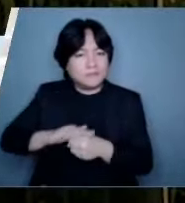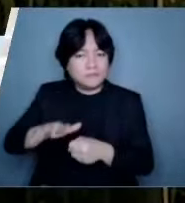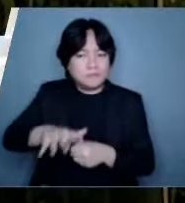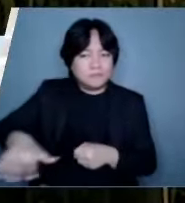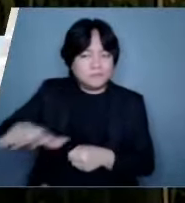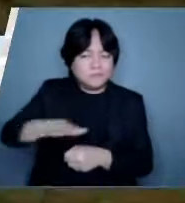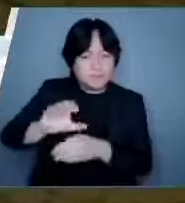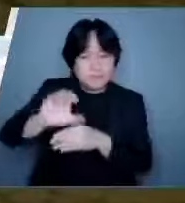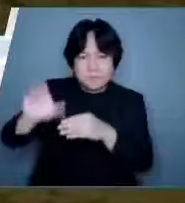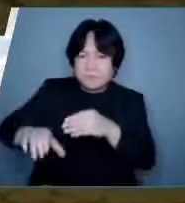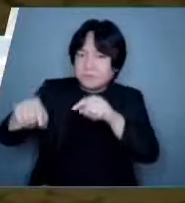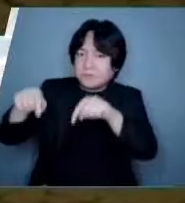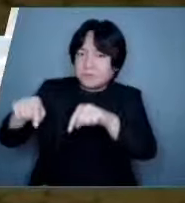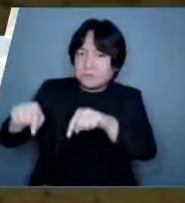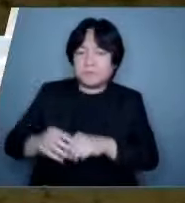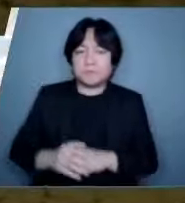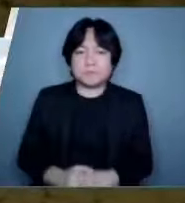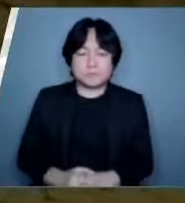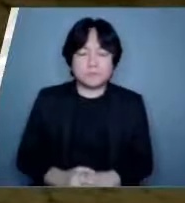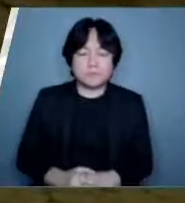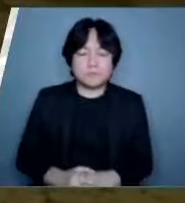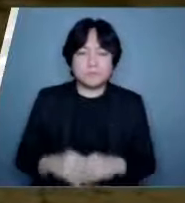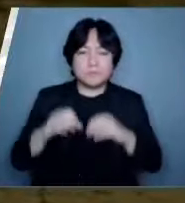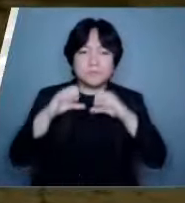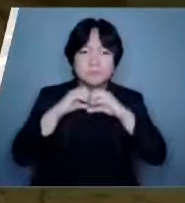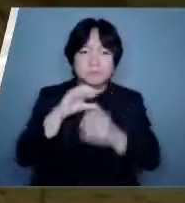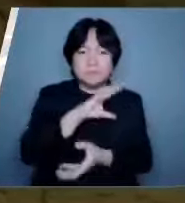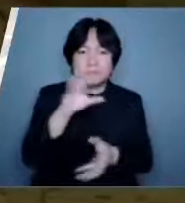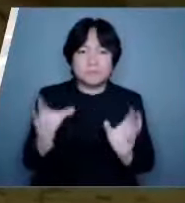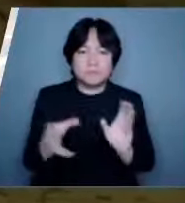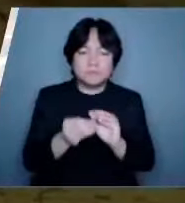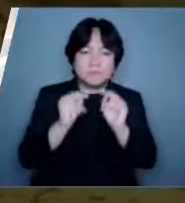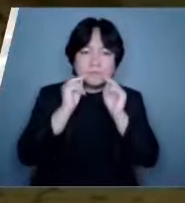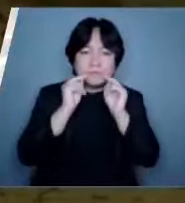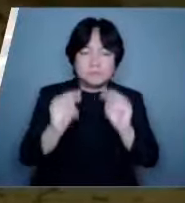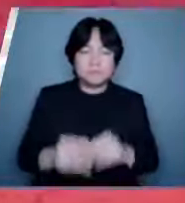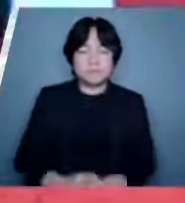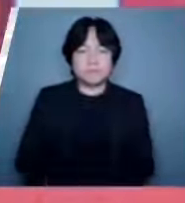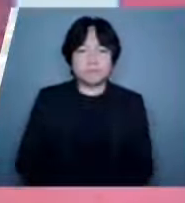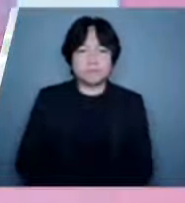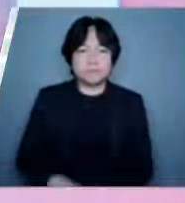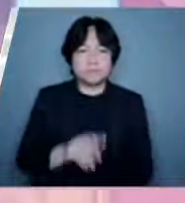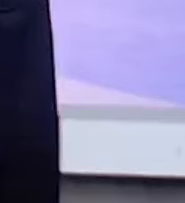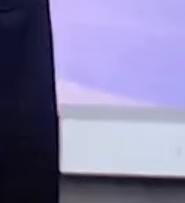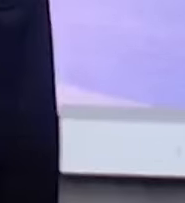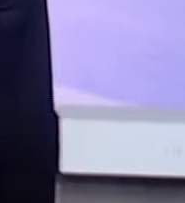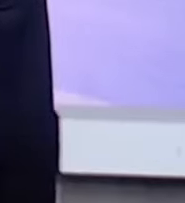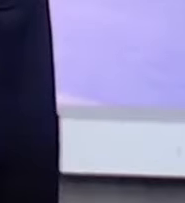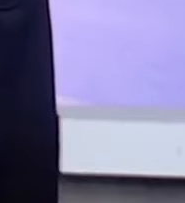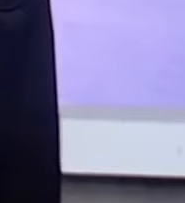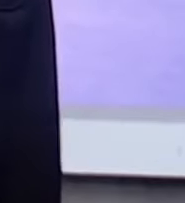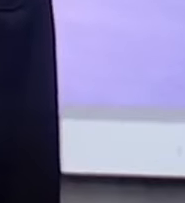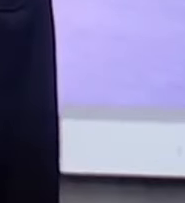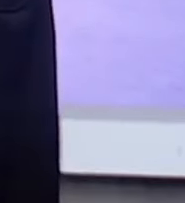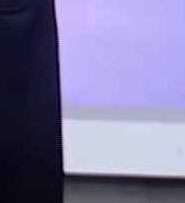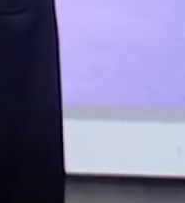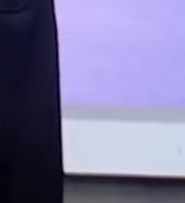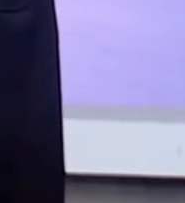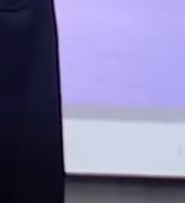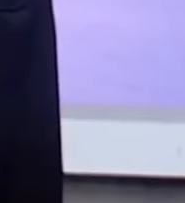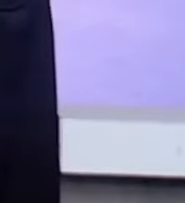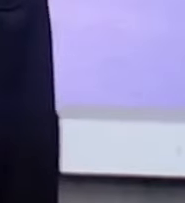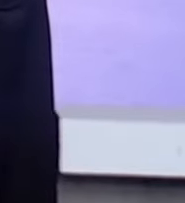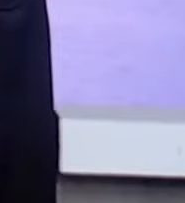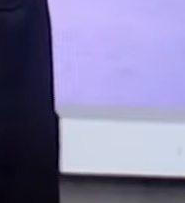nandito na lahat para sa G integrated news Jamie Santos ang inyong saksi mga kapuso